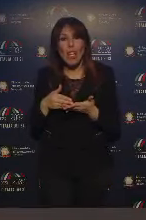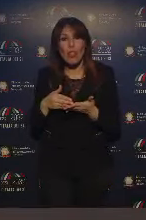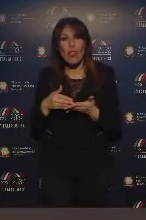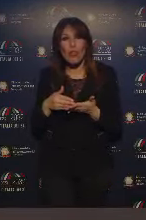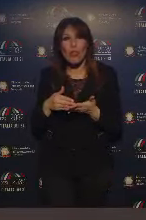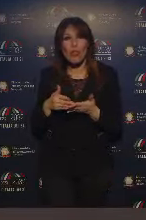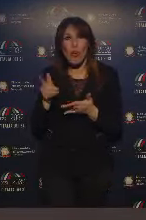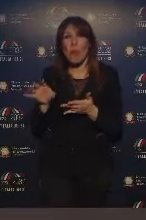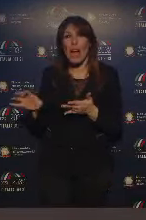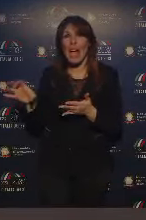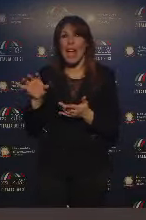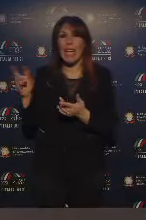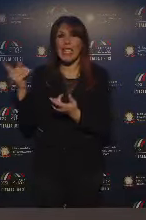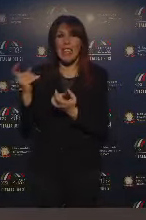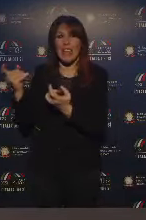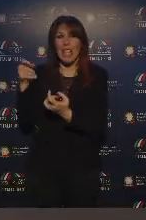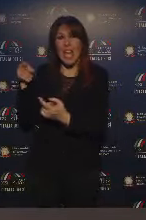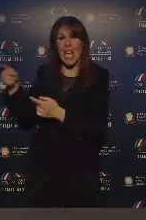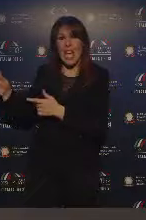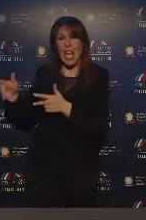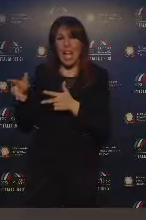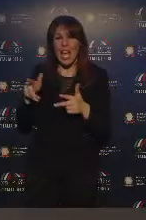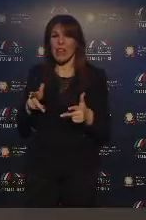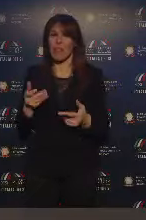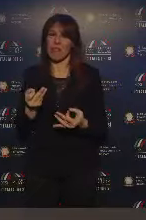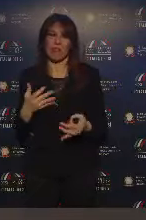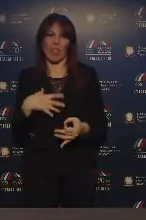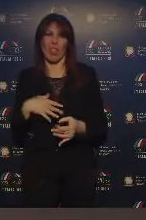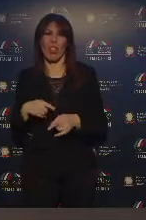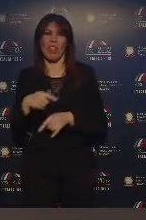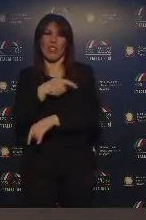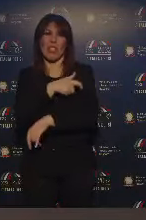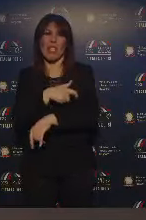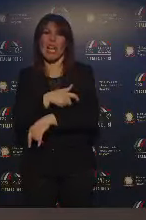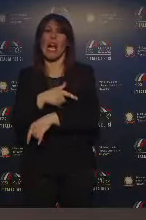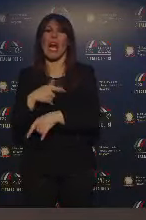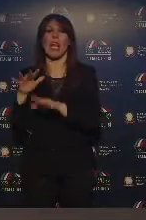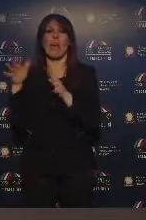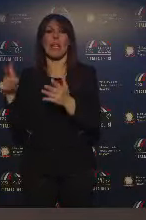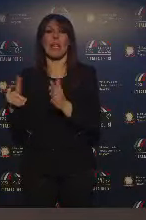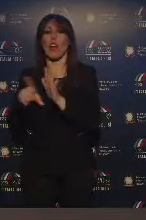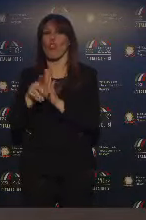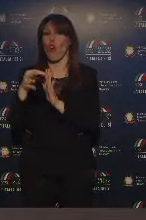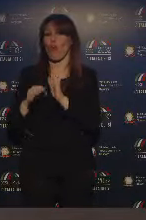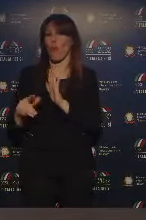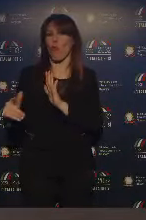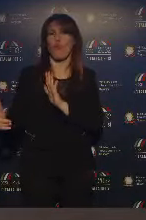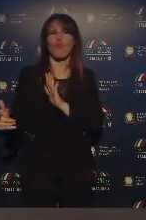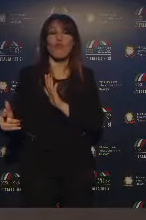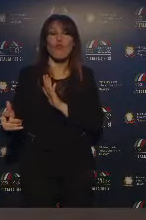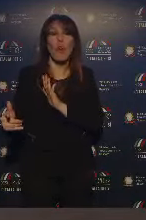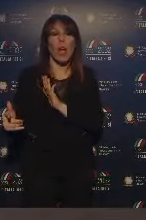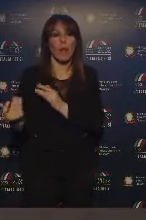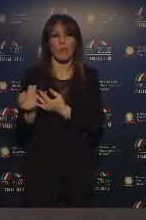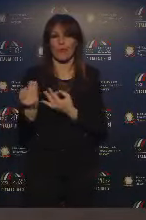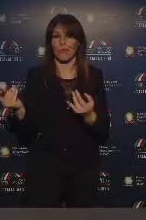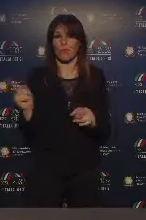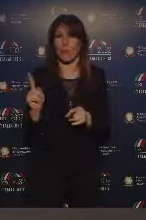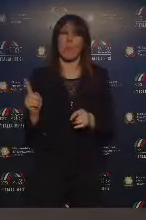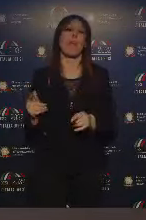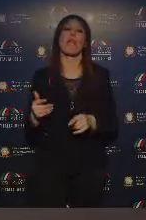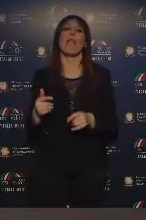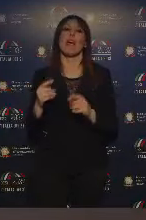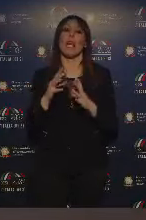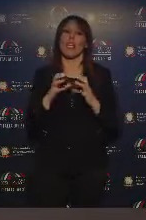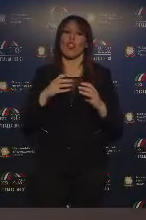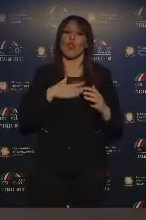paesi dove magari non non ci sono le norme sindacali o ambientali e i costi relativi che ci sono nelle nostre Industrie abbiamo